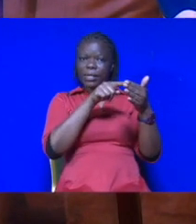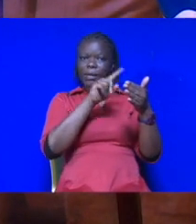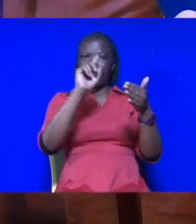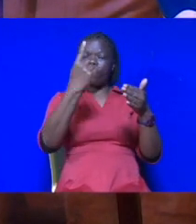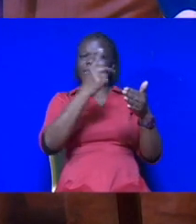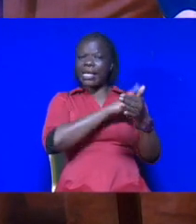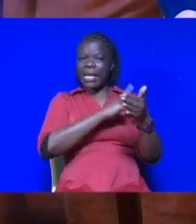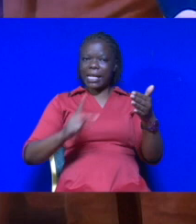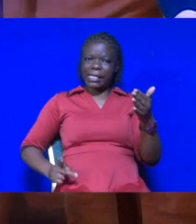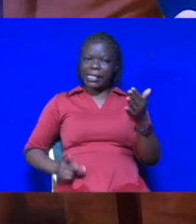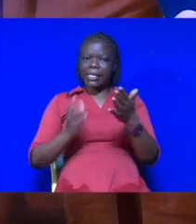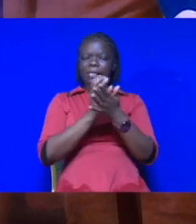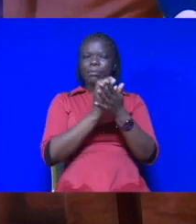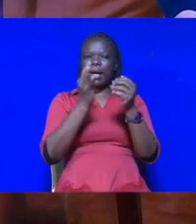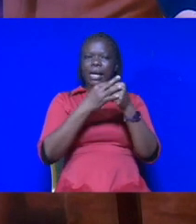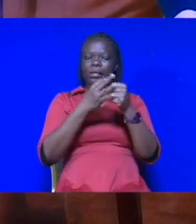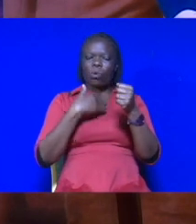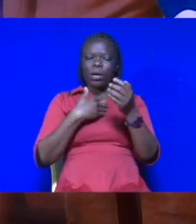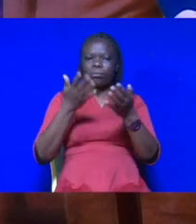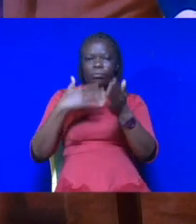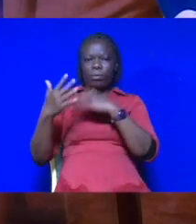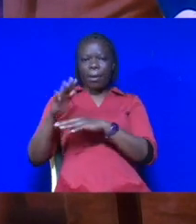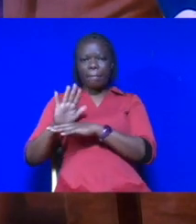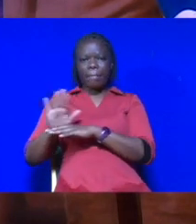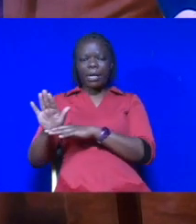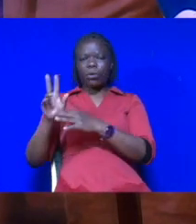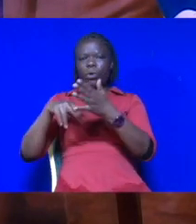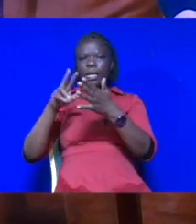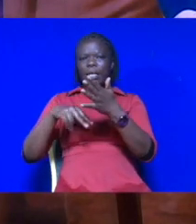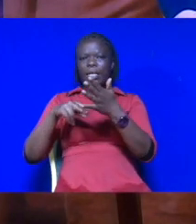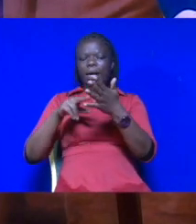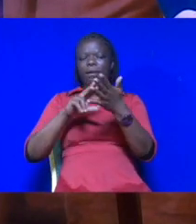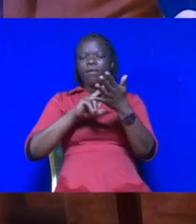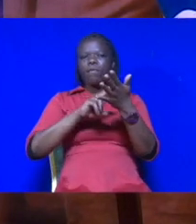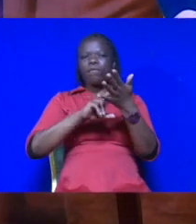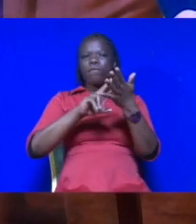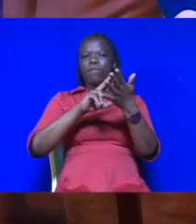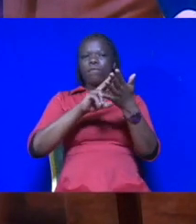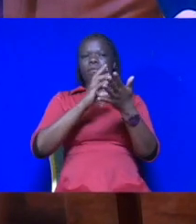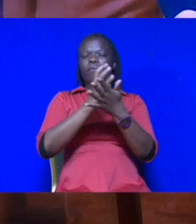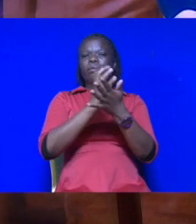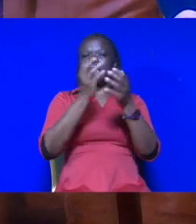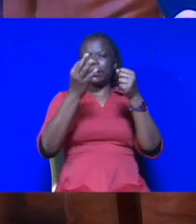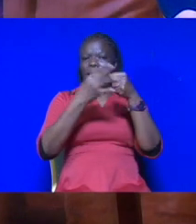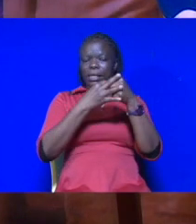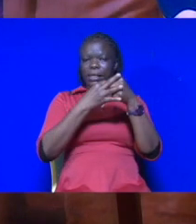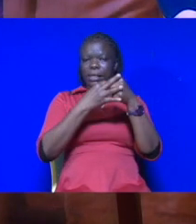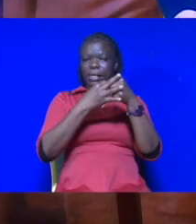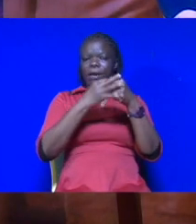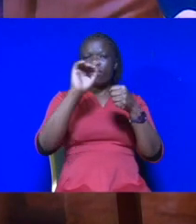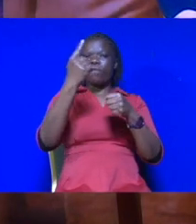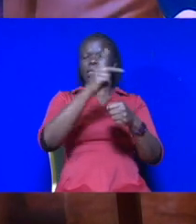ya 18, nataka turudi nyuma kidogo tusome sura ya 17. Wafalme wa kwanza